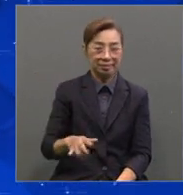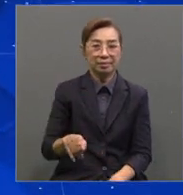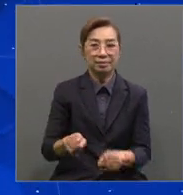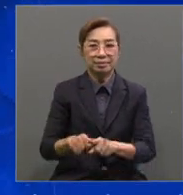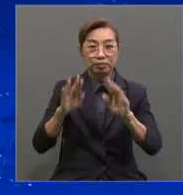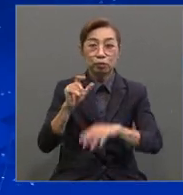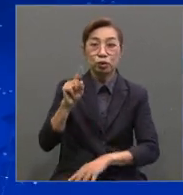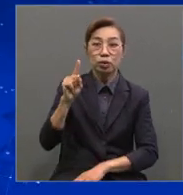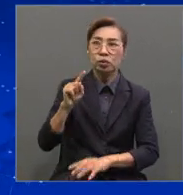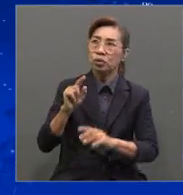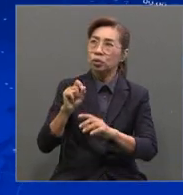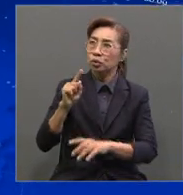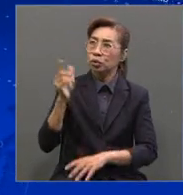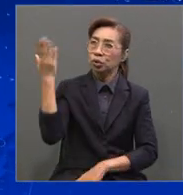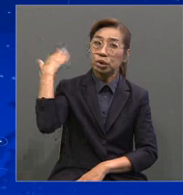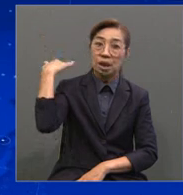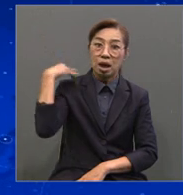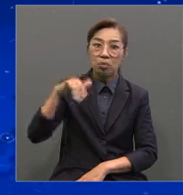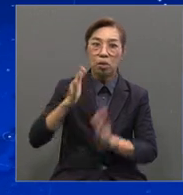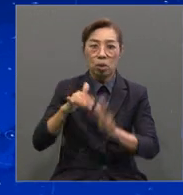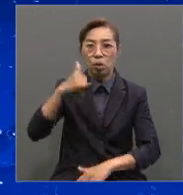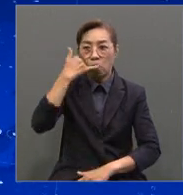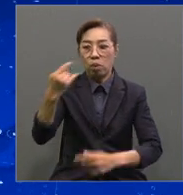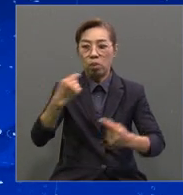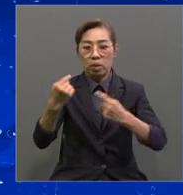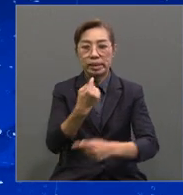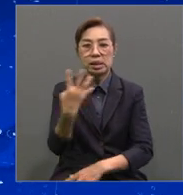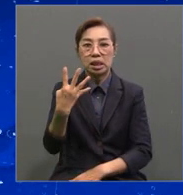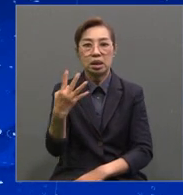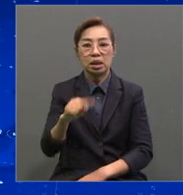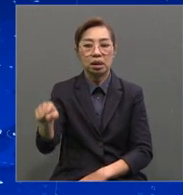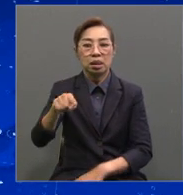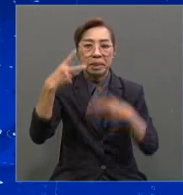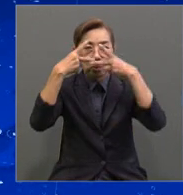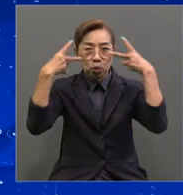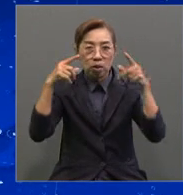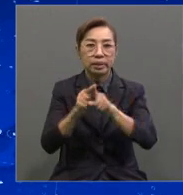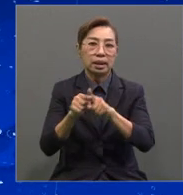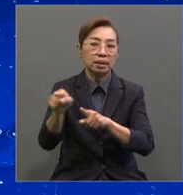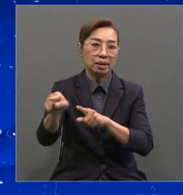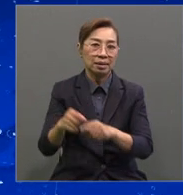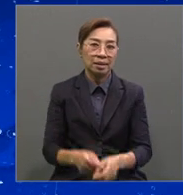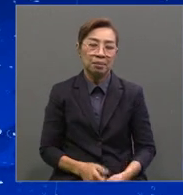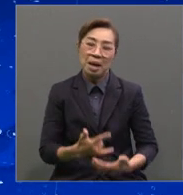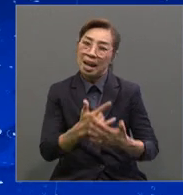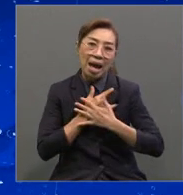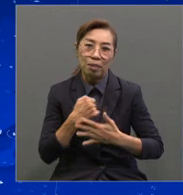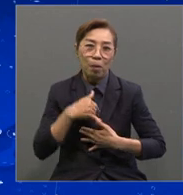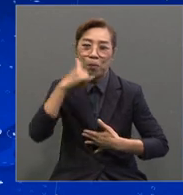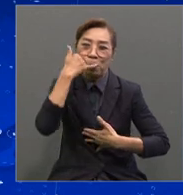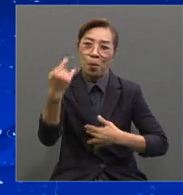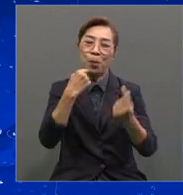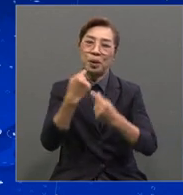ศุกร์ที่แล้ว 2ศุกร์ที่แล้วที่โดนไป 4สายด้วยกันเนี่ยนะเรื่องของมิจฉาชีพเนี่ยพี่พี่รักผมมากเลยช่วงศุกร์ที่ผ่าน